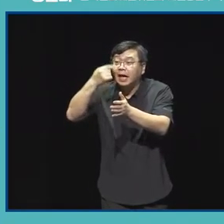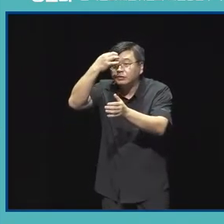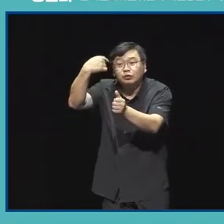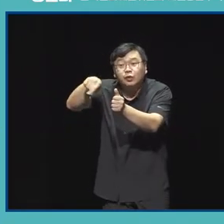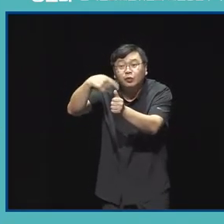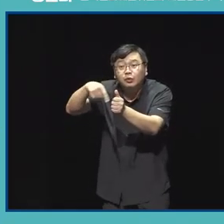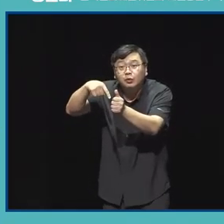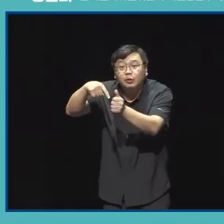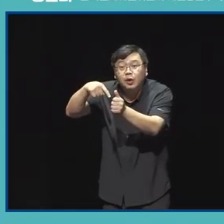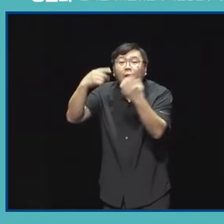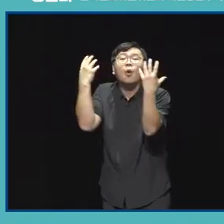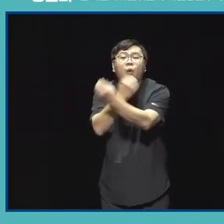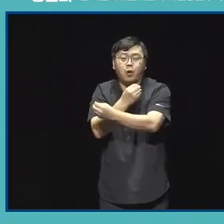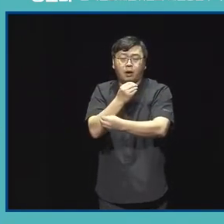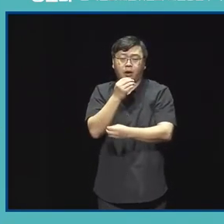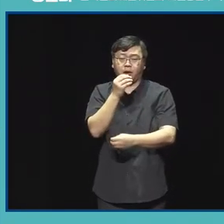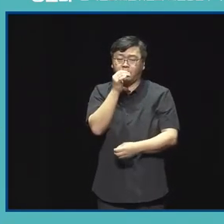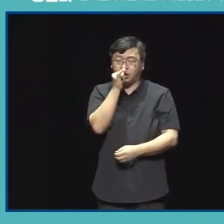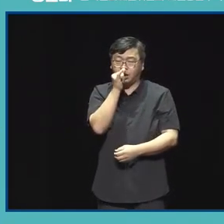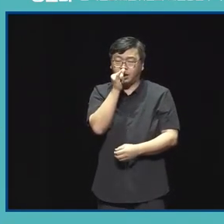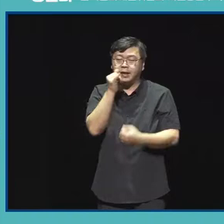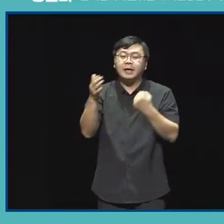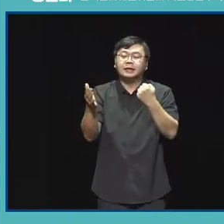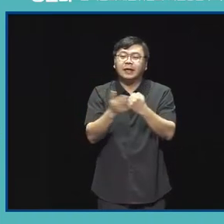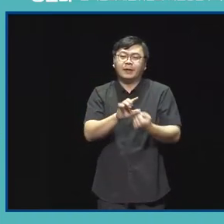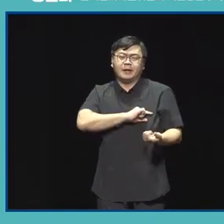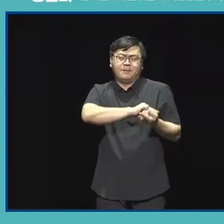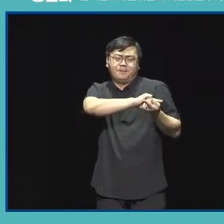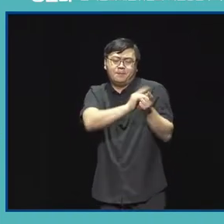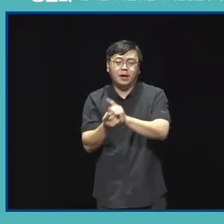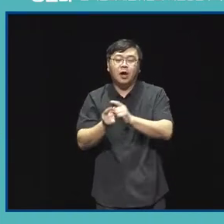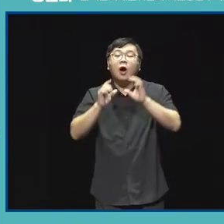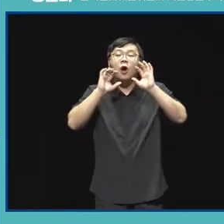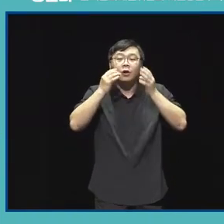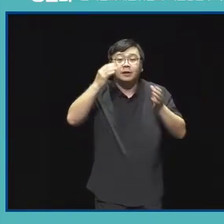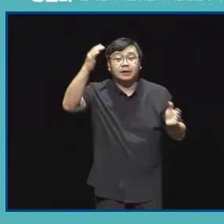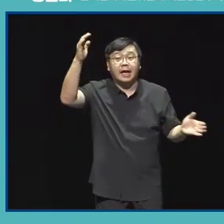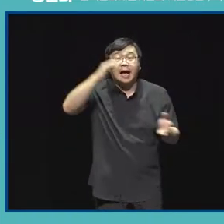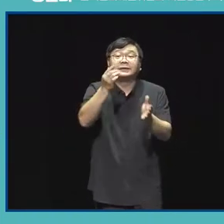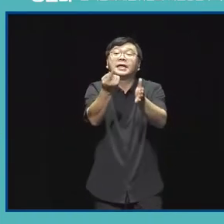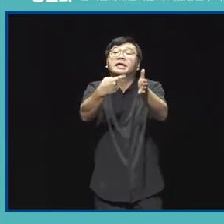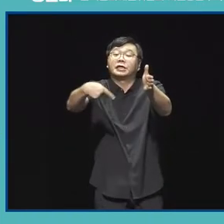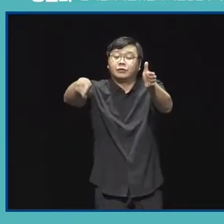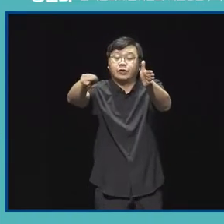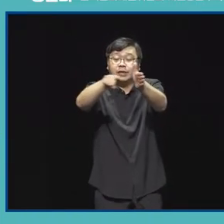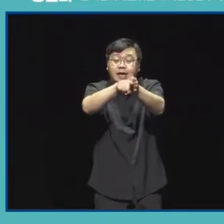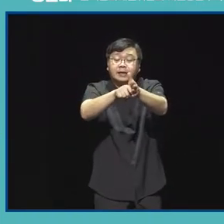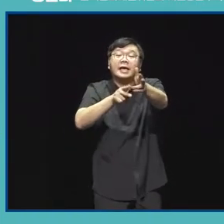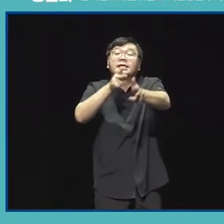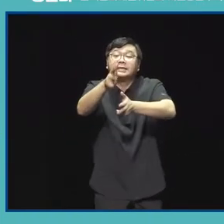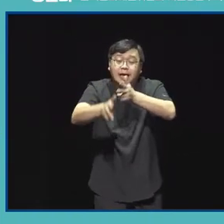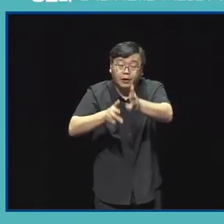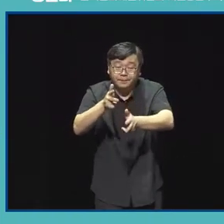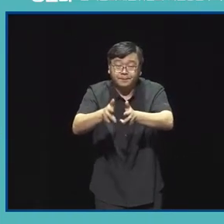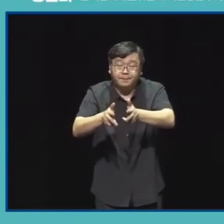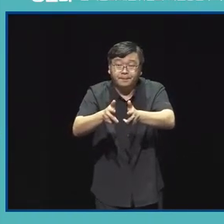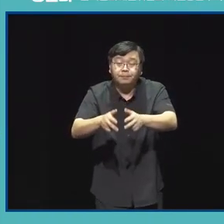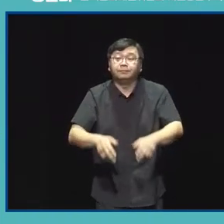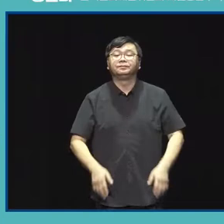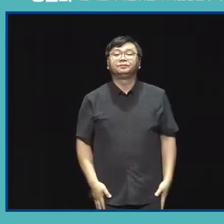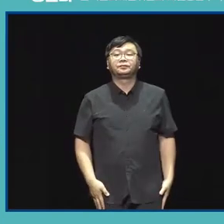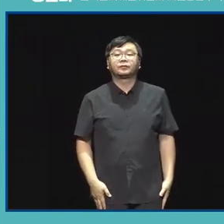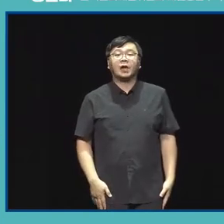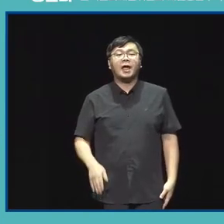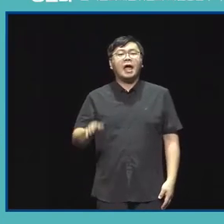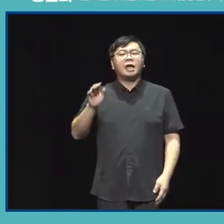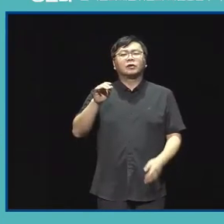혼동하시는 경우가 있어서 저희가 어린이 청소년을 위한 예술이라고 사업명을 지난 공모부터 변경을 했습니다. 이 사업은 그